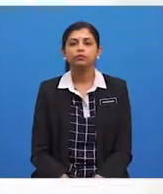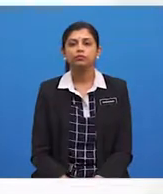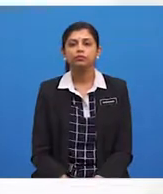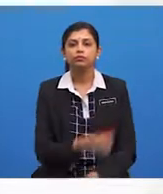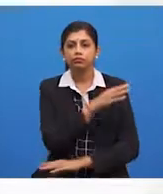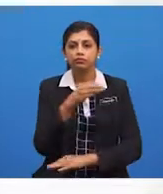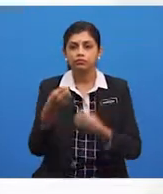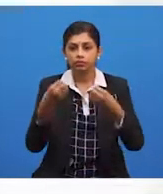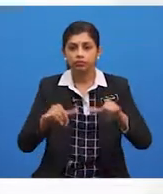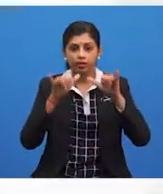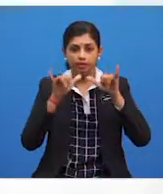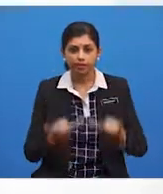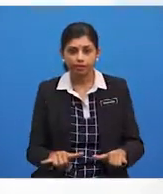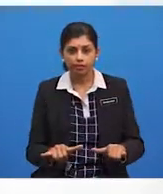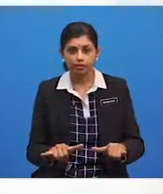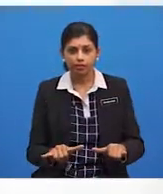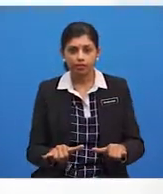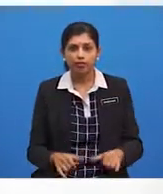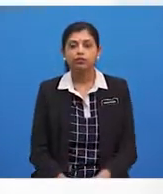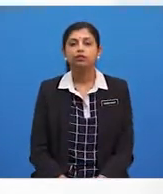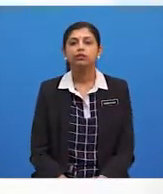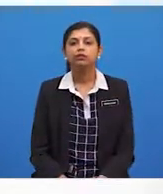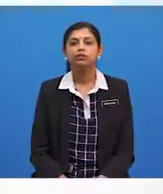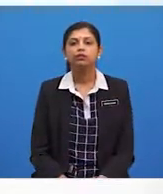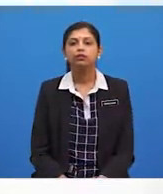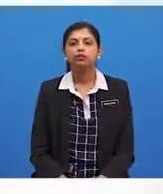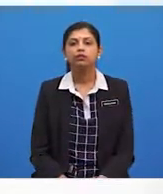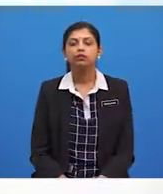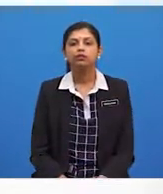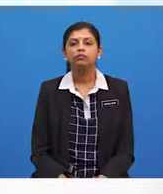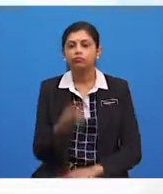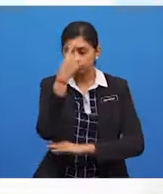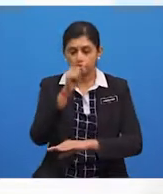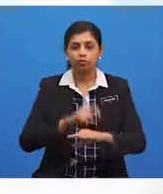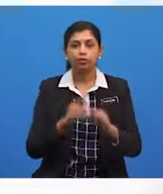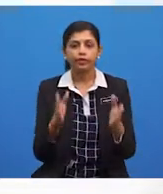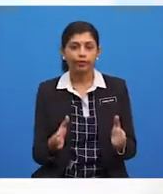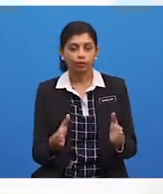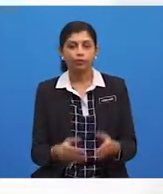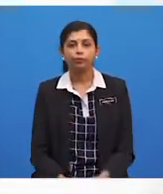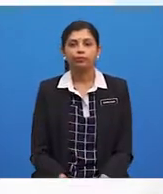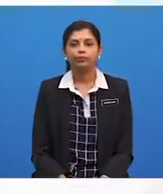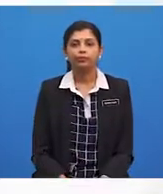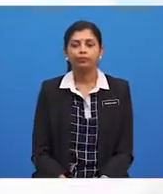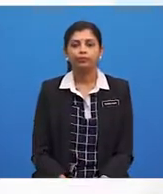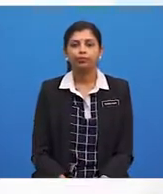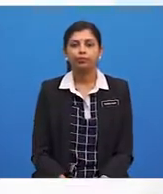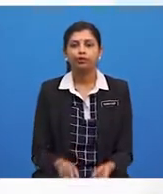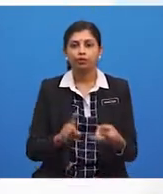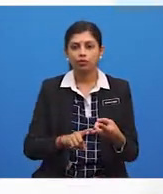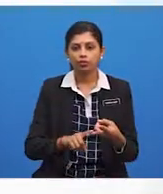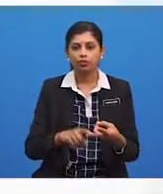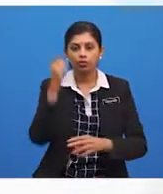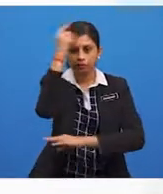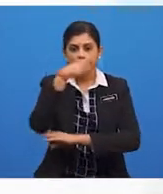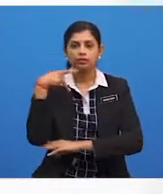21 tahun dan telah bermastautin bagi tempoh tertentu. Yang kedua,